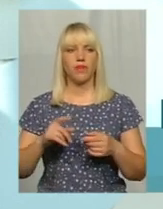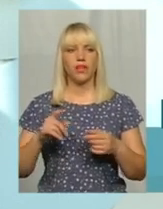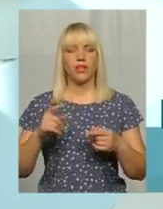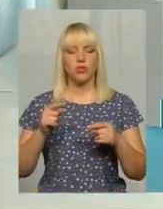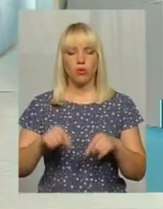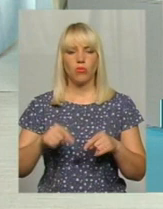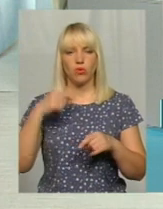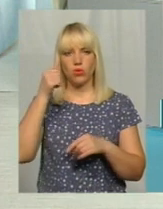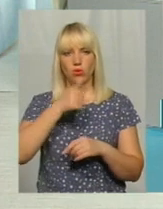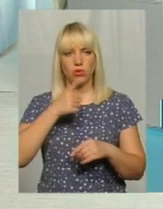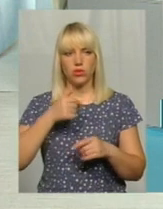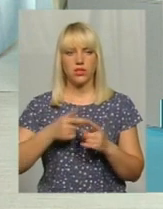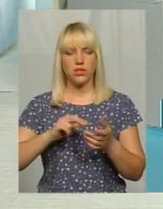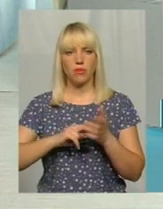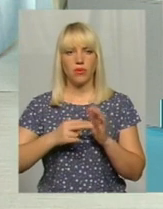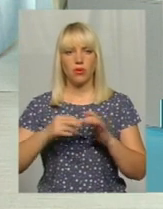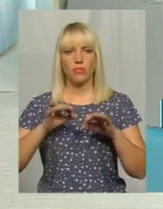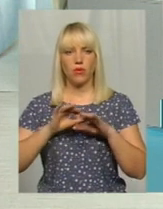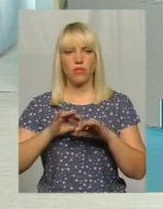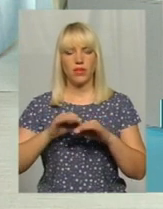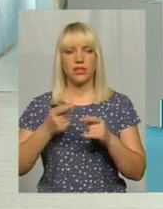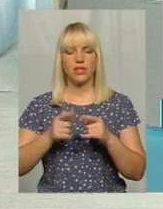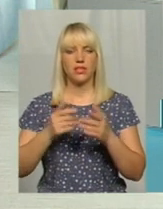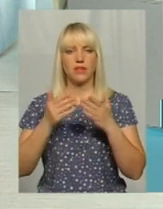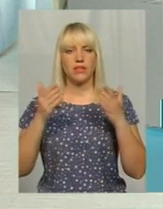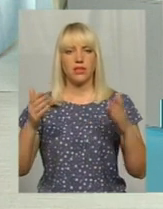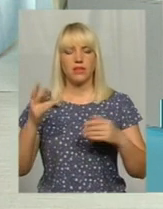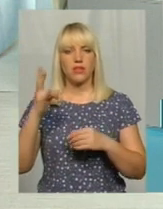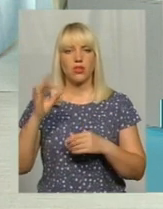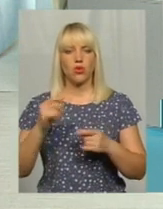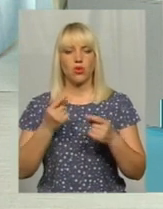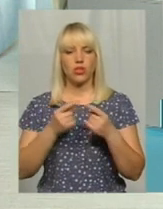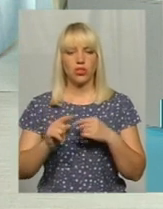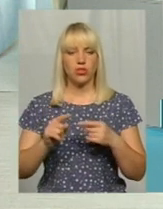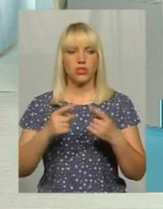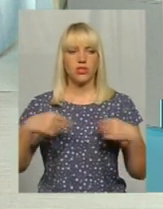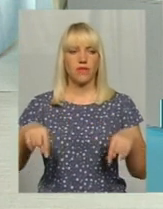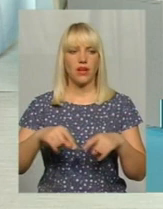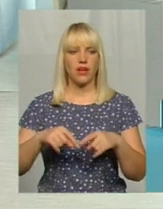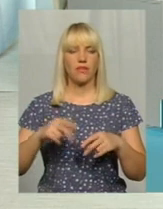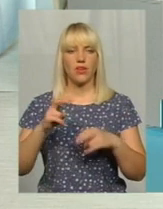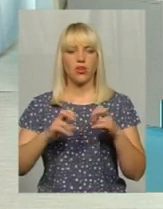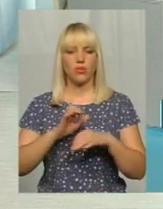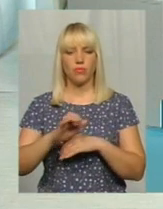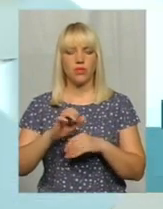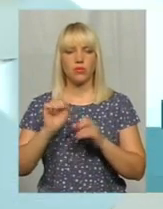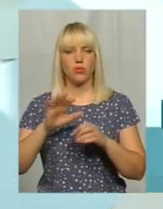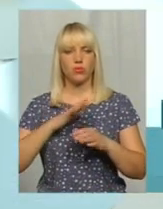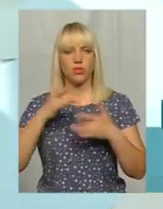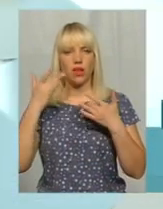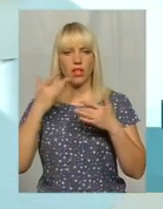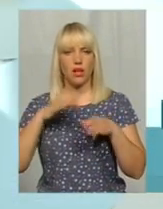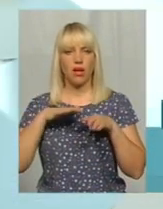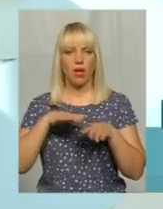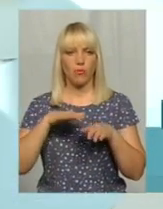цього року заплановано проведення наступної виставки, але вже іншої сфери виробництва. Можливо, це буде легка промисловість,